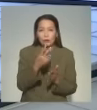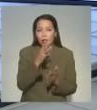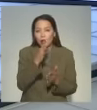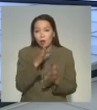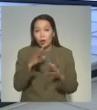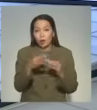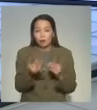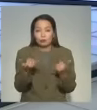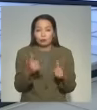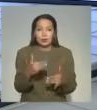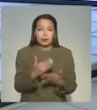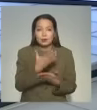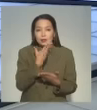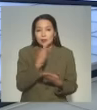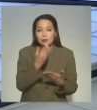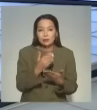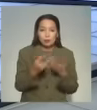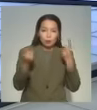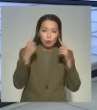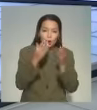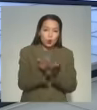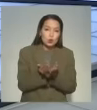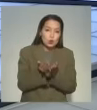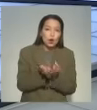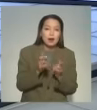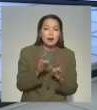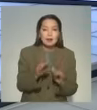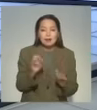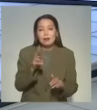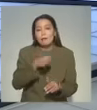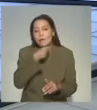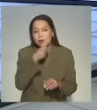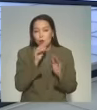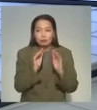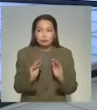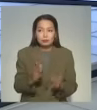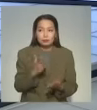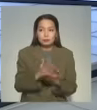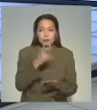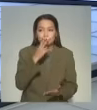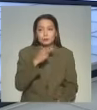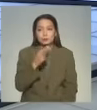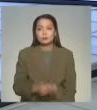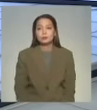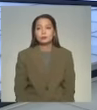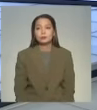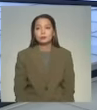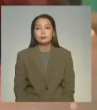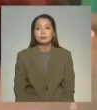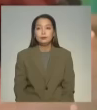все ожидания. Среди поклонников творчества судомоделиста как дети, так и взрослые. Моя коллега Анастасия Дроняк расскажет